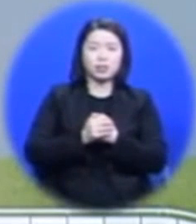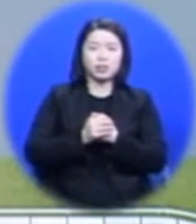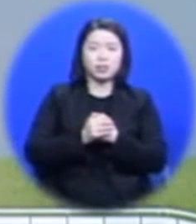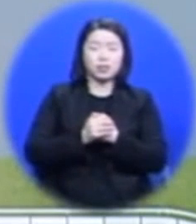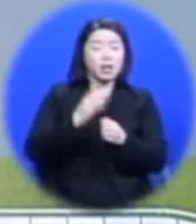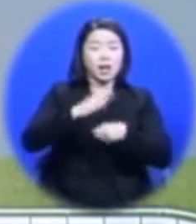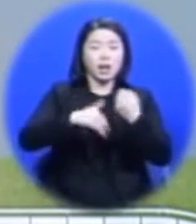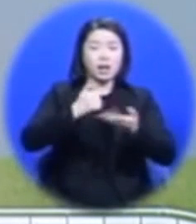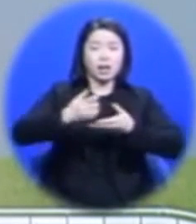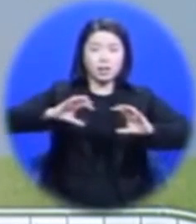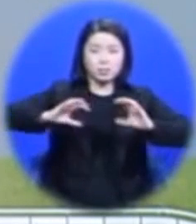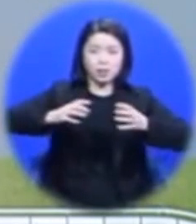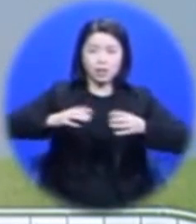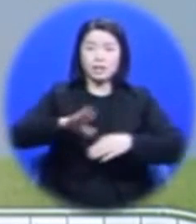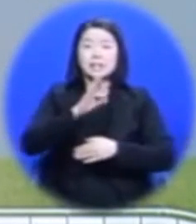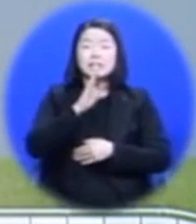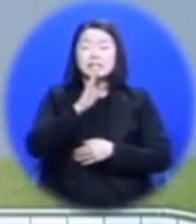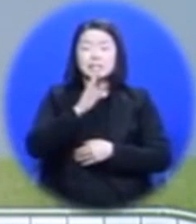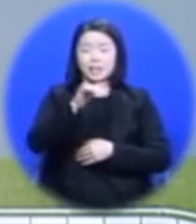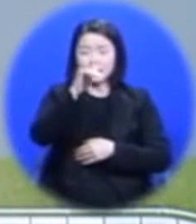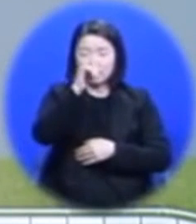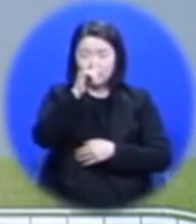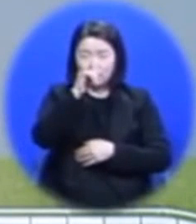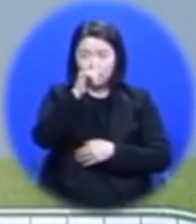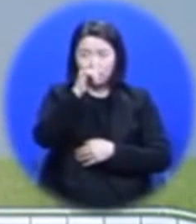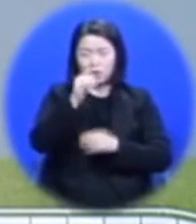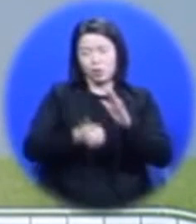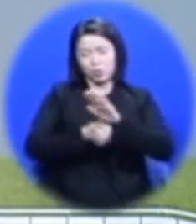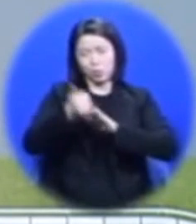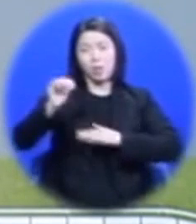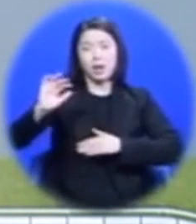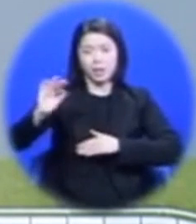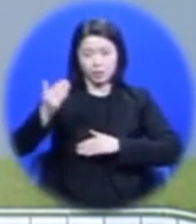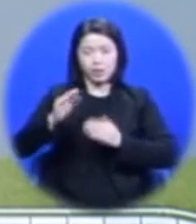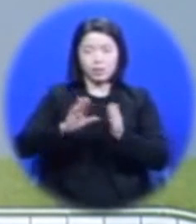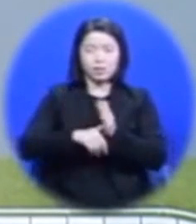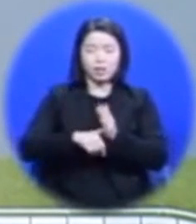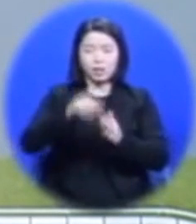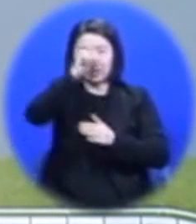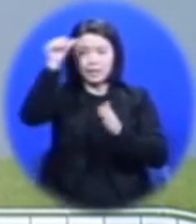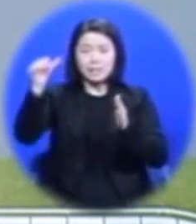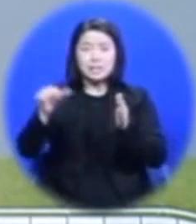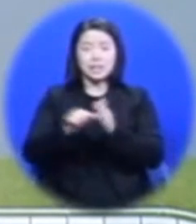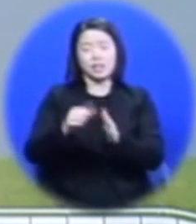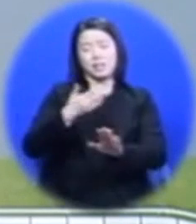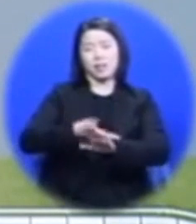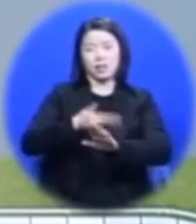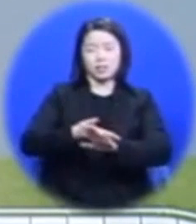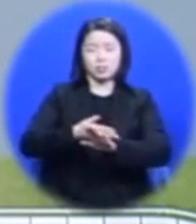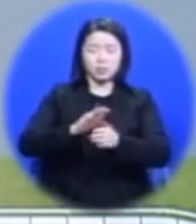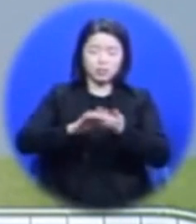때문에. 하나님의 나라가 진짜 있다고 이렇게 소망하게 될 때 인생이 달라집니다.